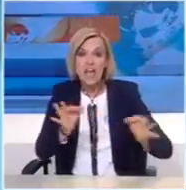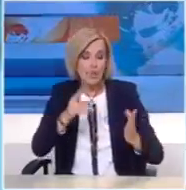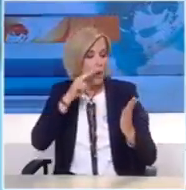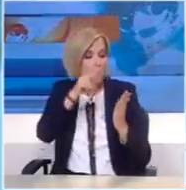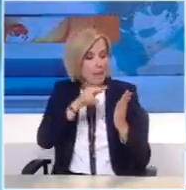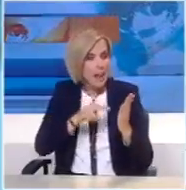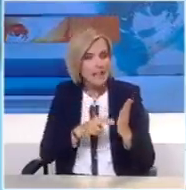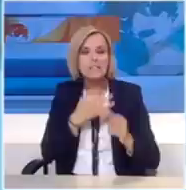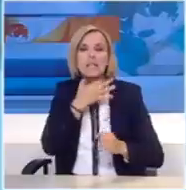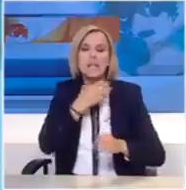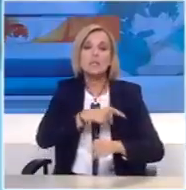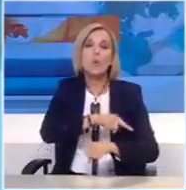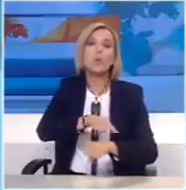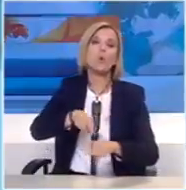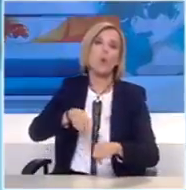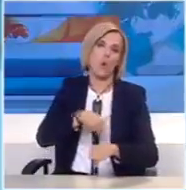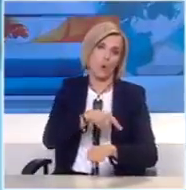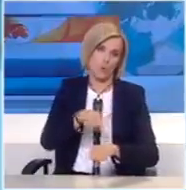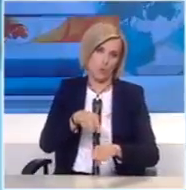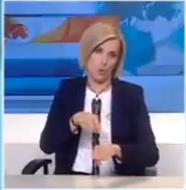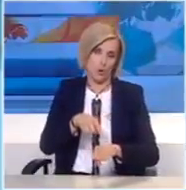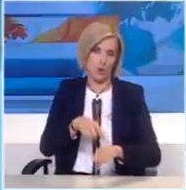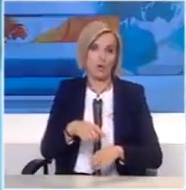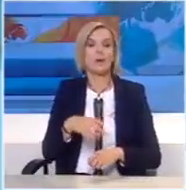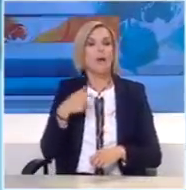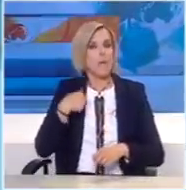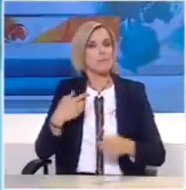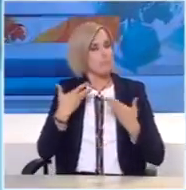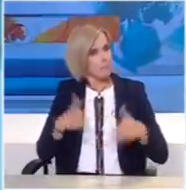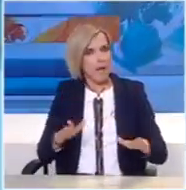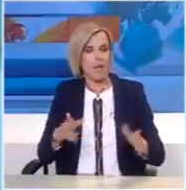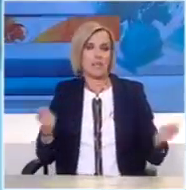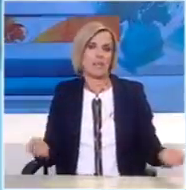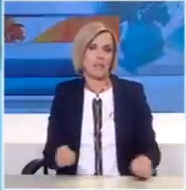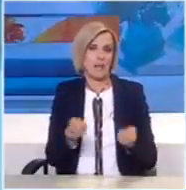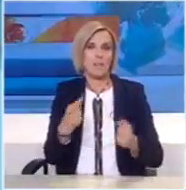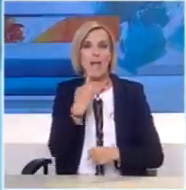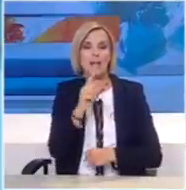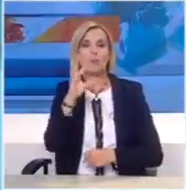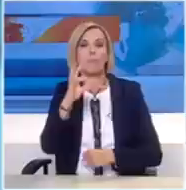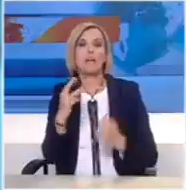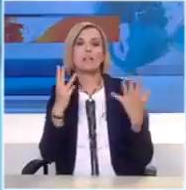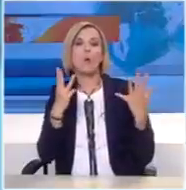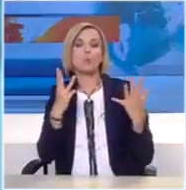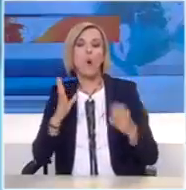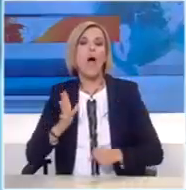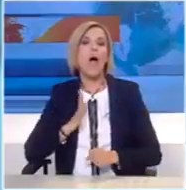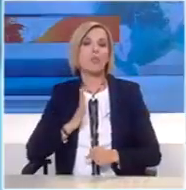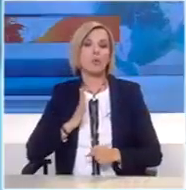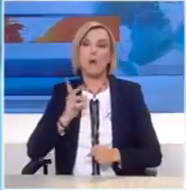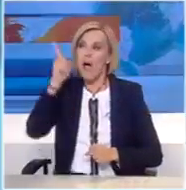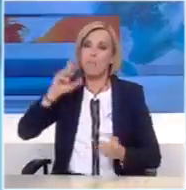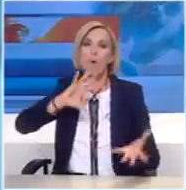δημοσιευτεί ακόμα. Έτσι συνέβη και με αυτή τη μελέτη 158 ανθρώπων, αποτελέσματα της οποίας διέρευσαν στο δικτυακό τόπο του Παγκόσμιου